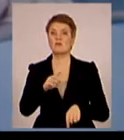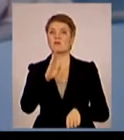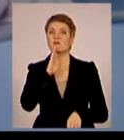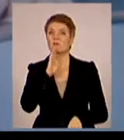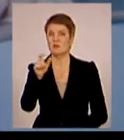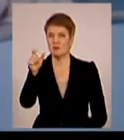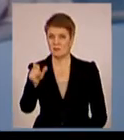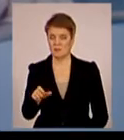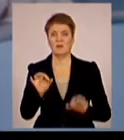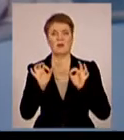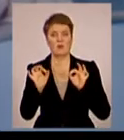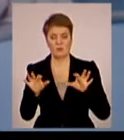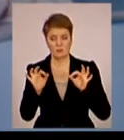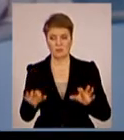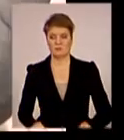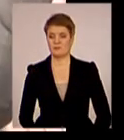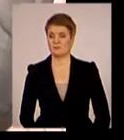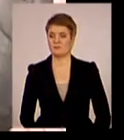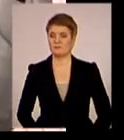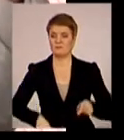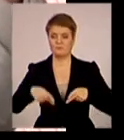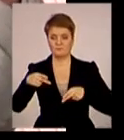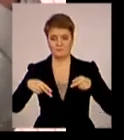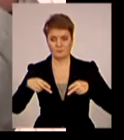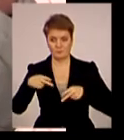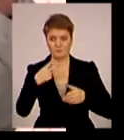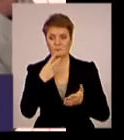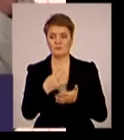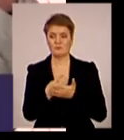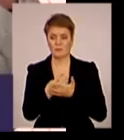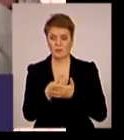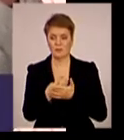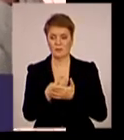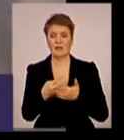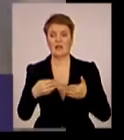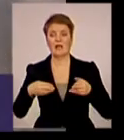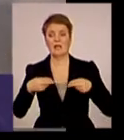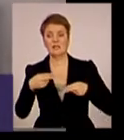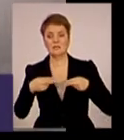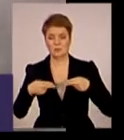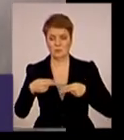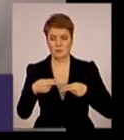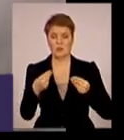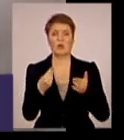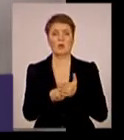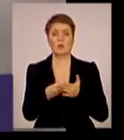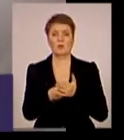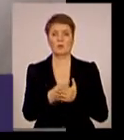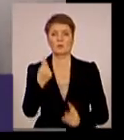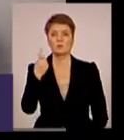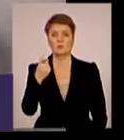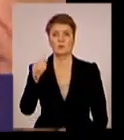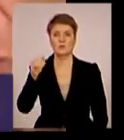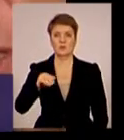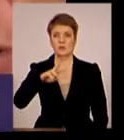пацієнтка, Анастасія Бабіч розкаже. Хірург Любомир Кулик показує інструменти, якими оперували. Коштують вони майже 100